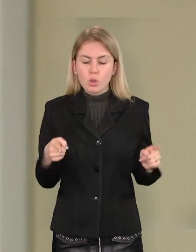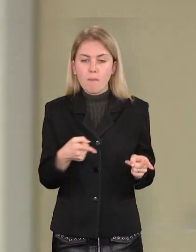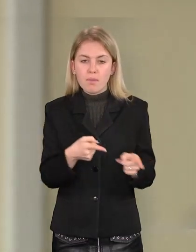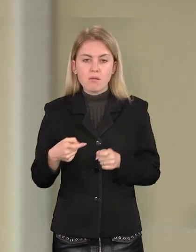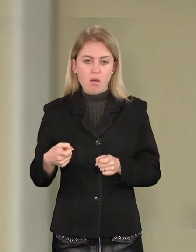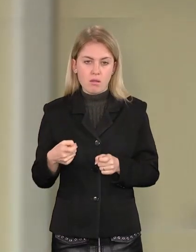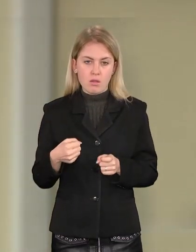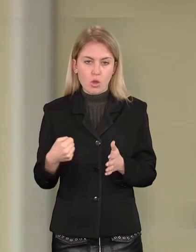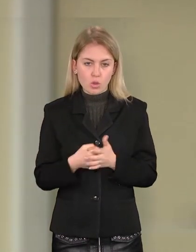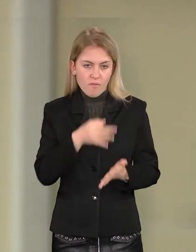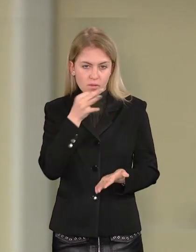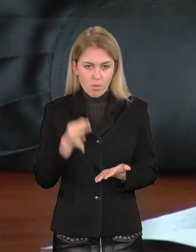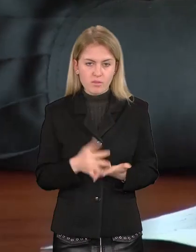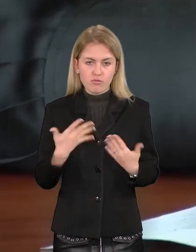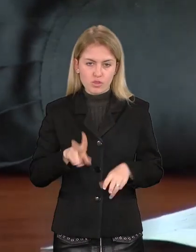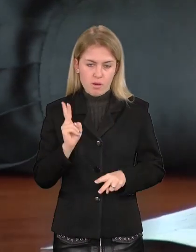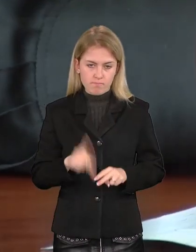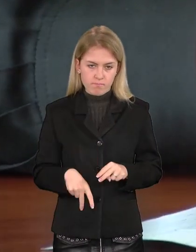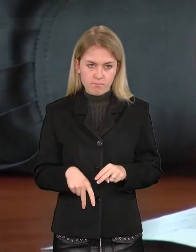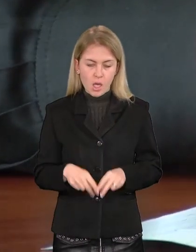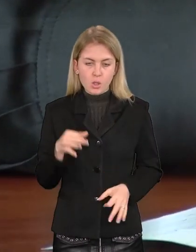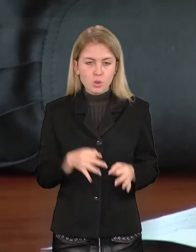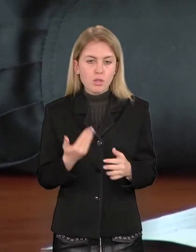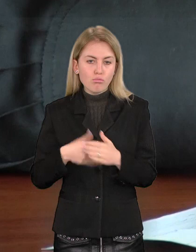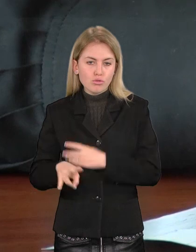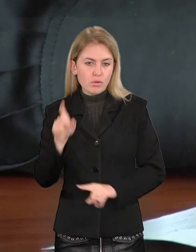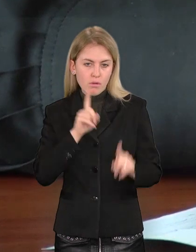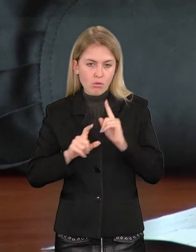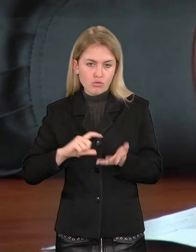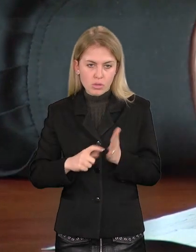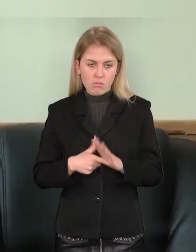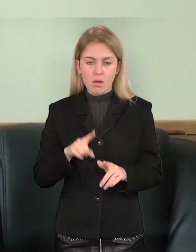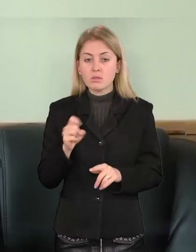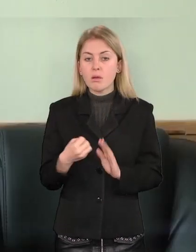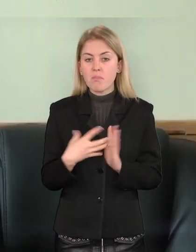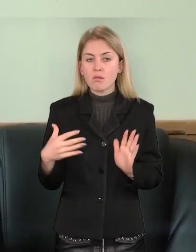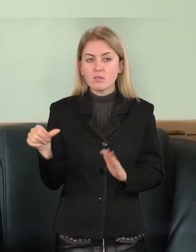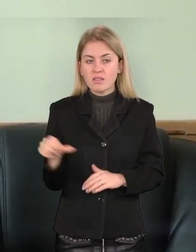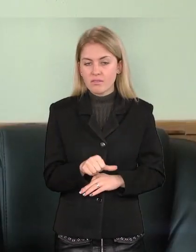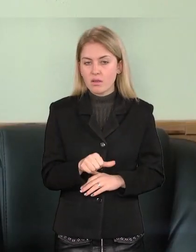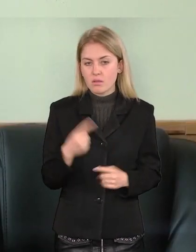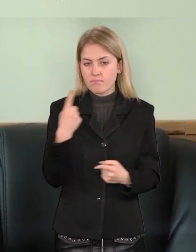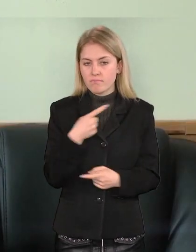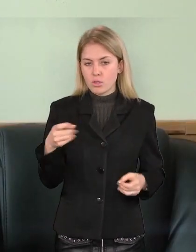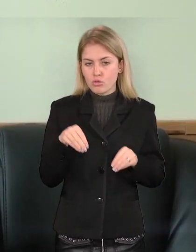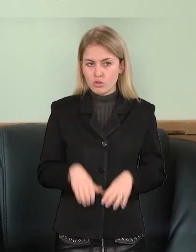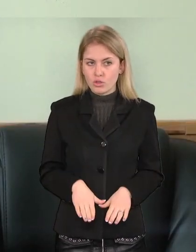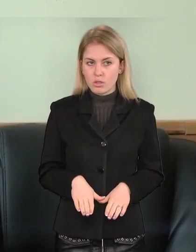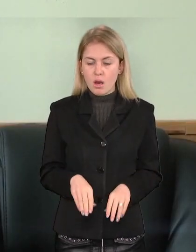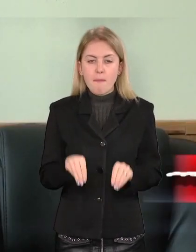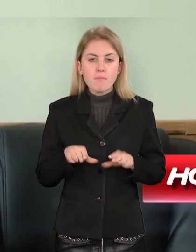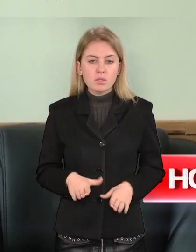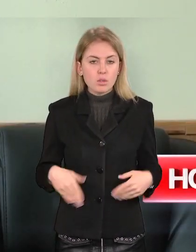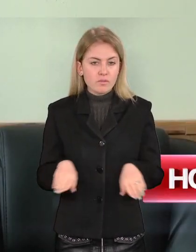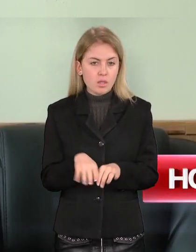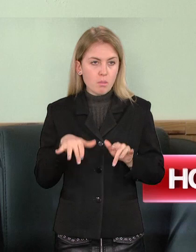до відповідальності вже сплили. Суддя пішов у нарадчу кімнату і за 15 хвилин виніс рішення. Постановив